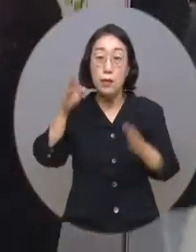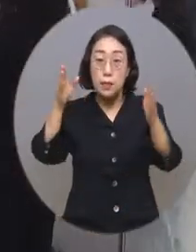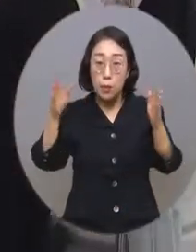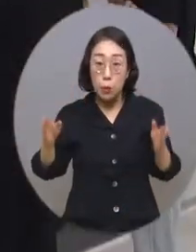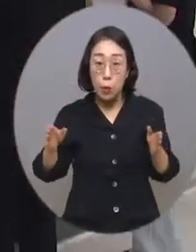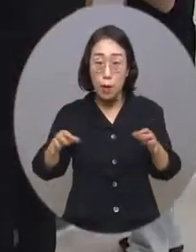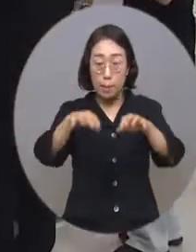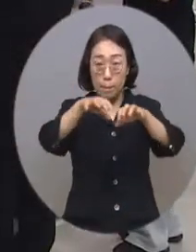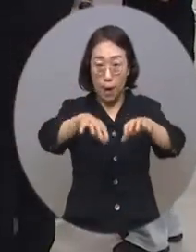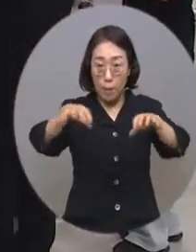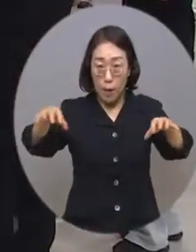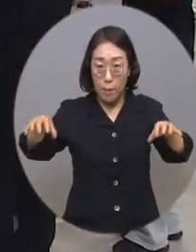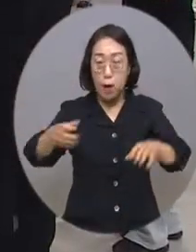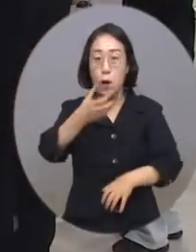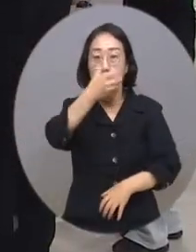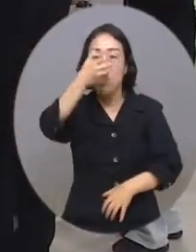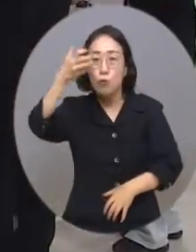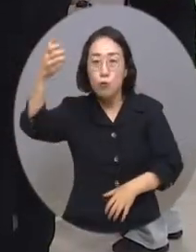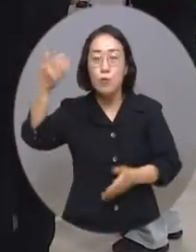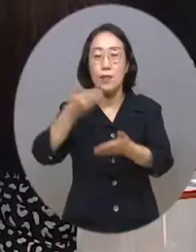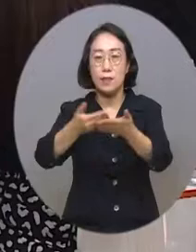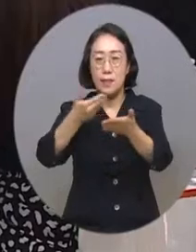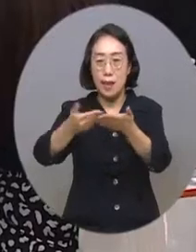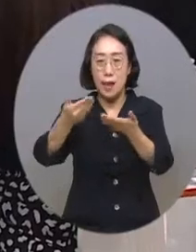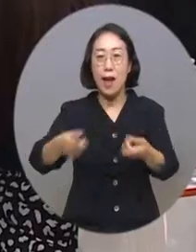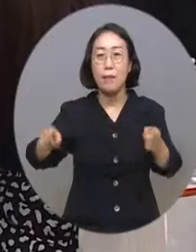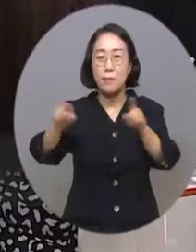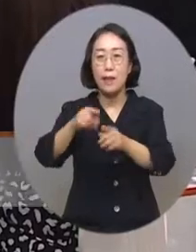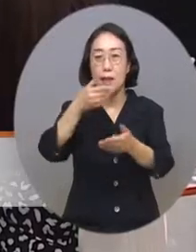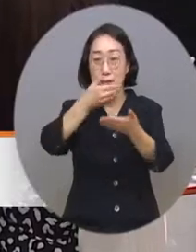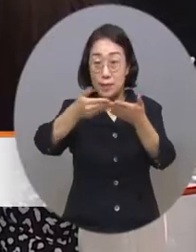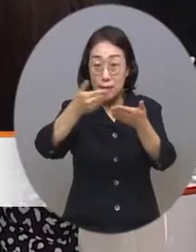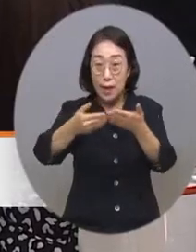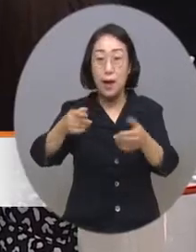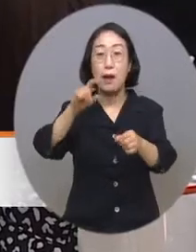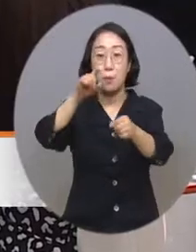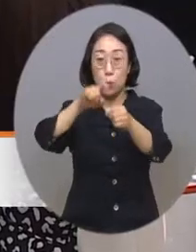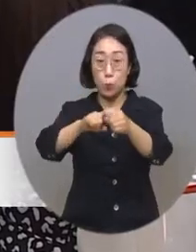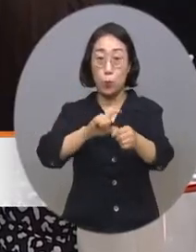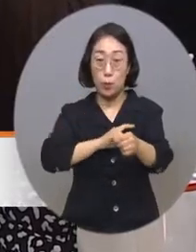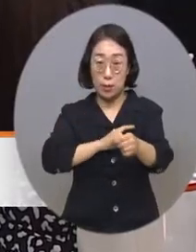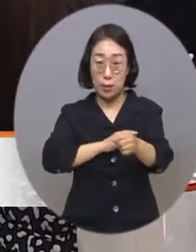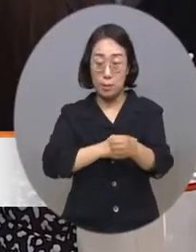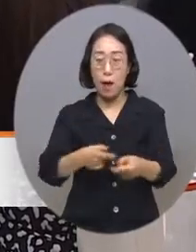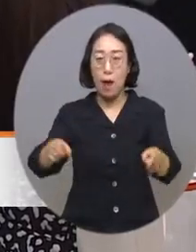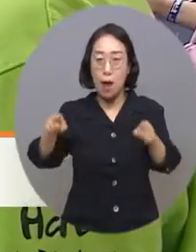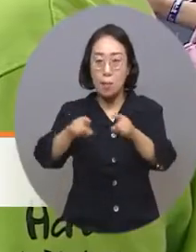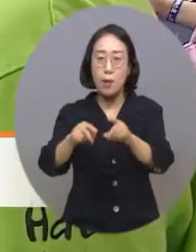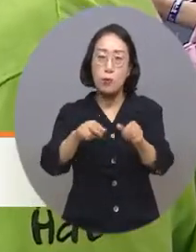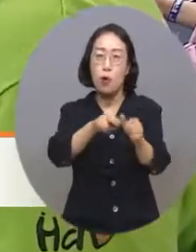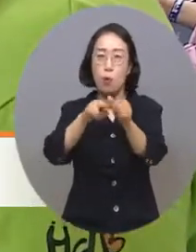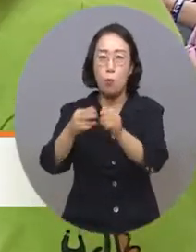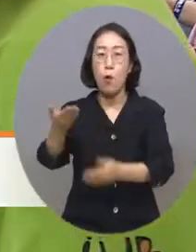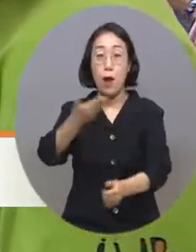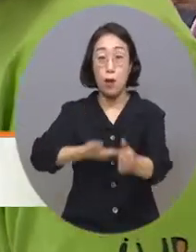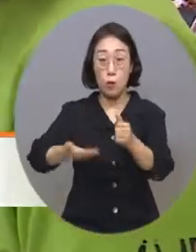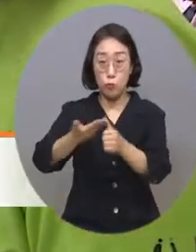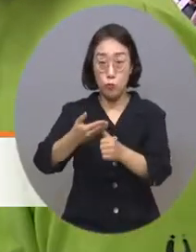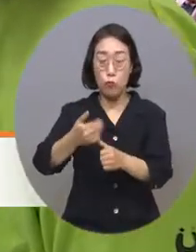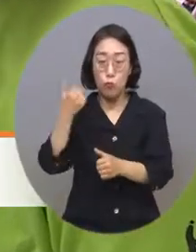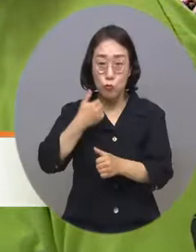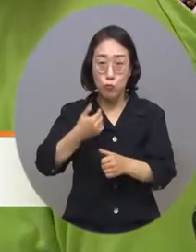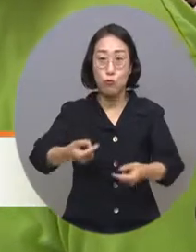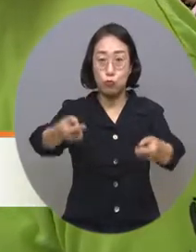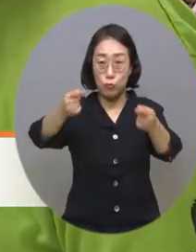이번 방담회는 꿈을 그리다, 함께 그리다를 슬로건으로 발달장애에 대한 통합적 정보 제공과 함께 누구나 즐길 수